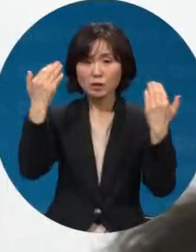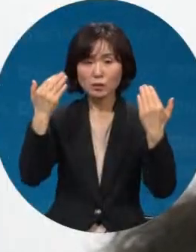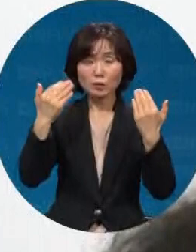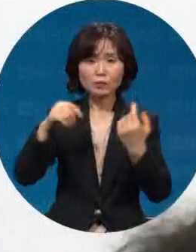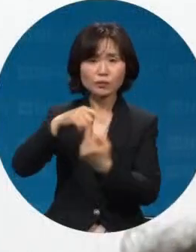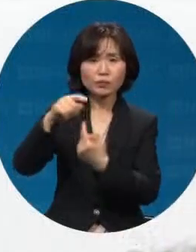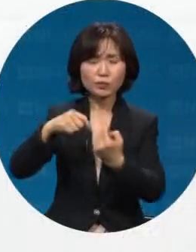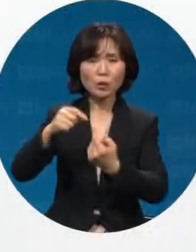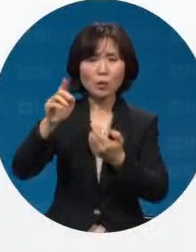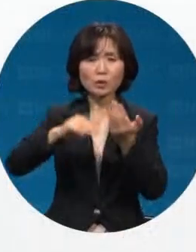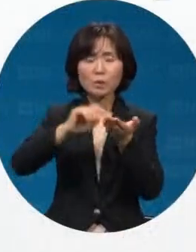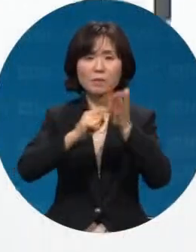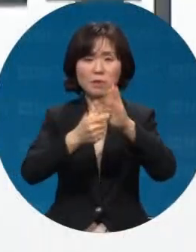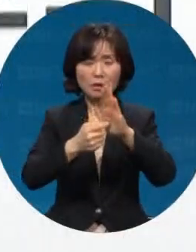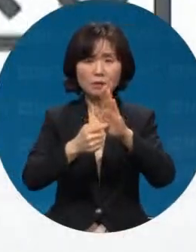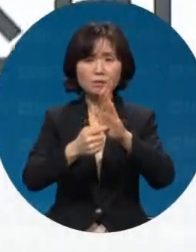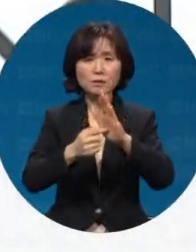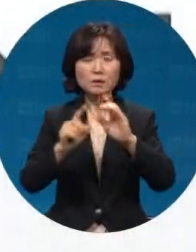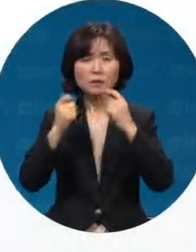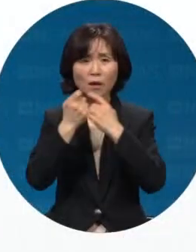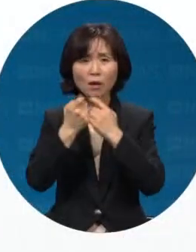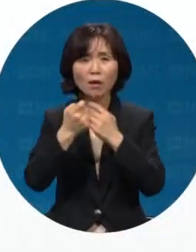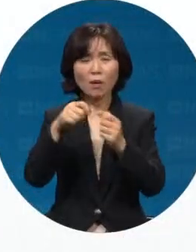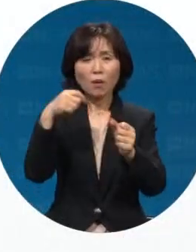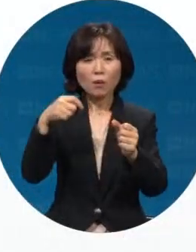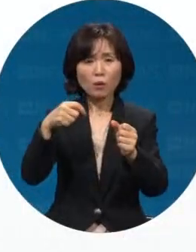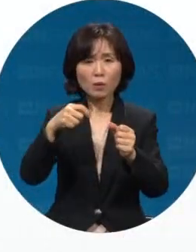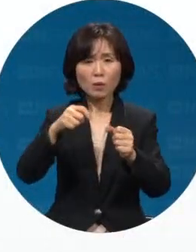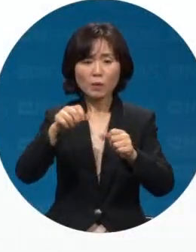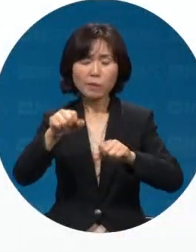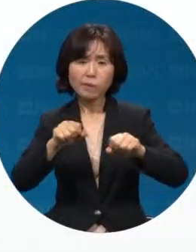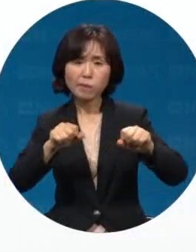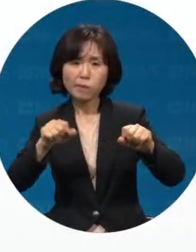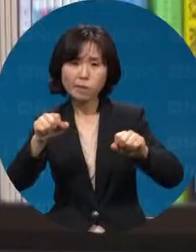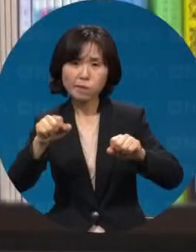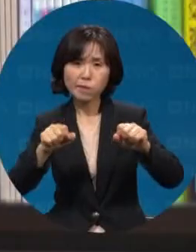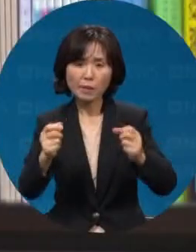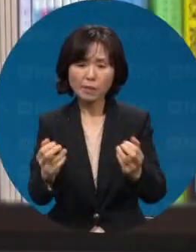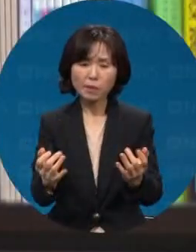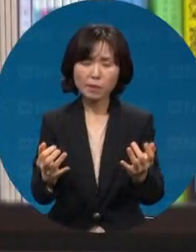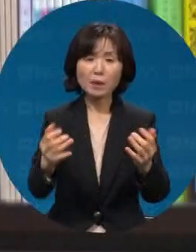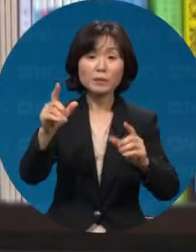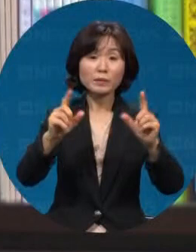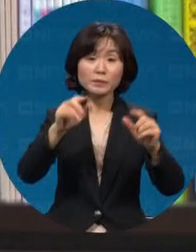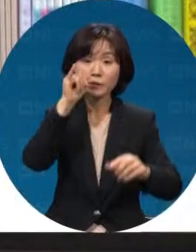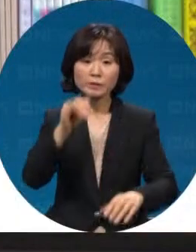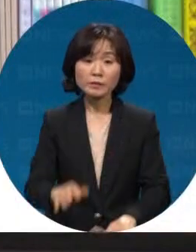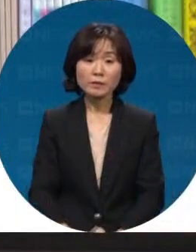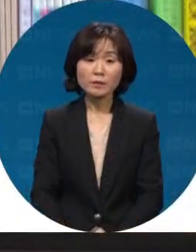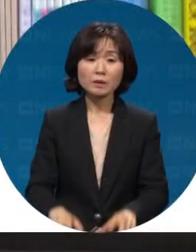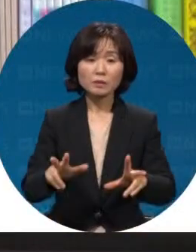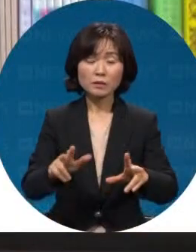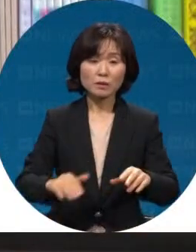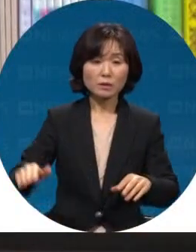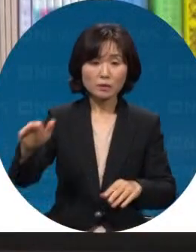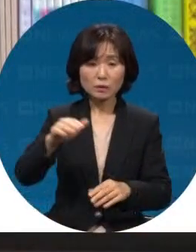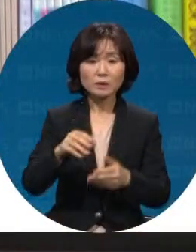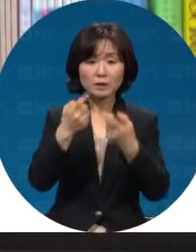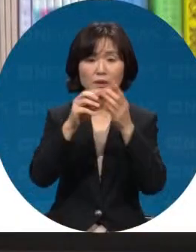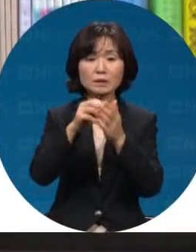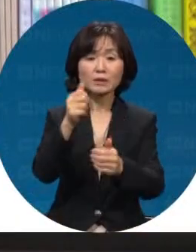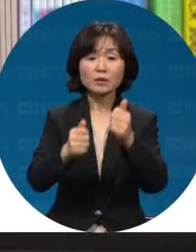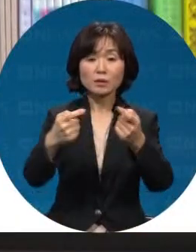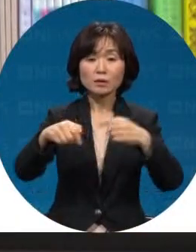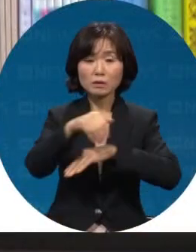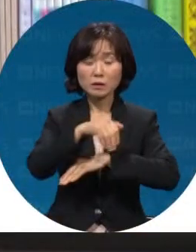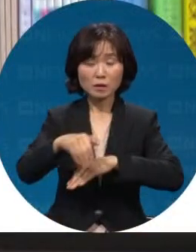상황이어서 사교육 시장은 벌써 딜 서기 조짐을 보이고 있습니다 지금 현재 전반적인 입시정책 대학 입시